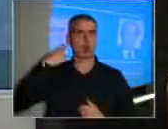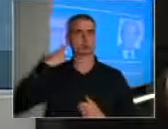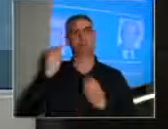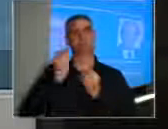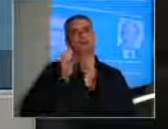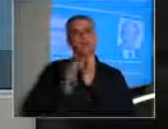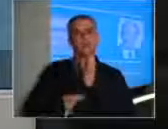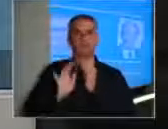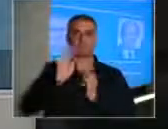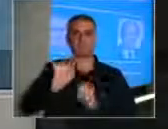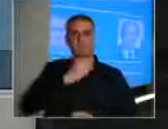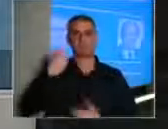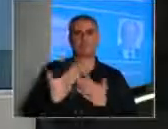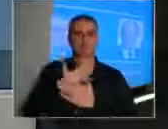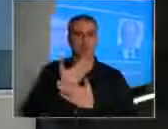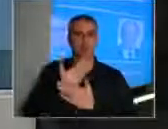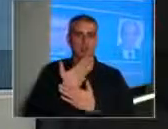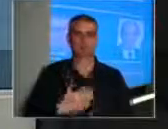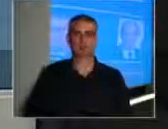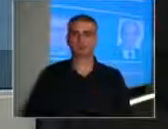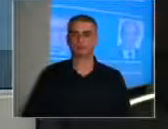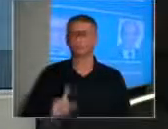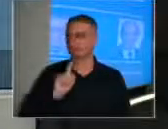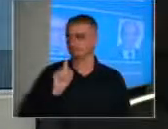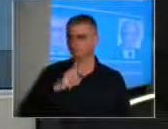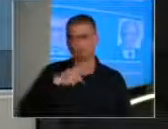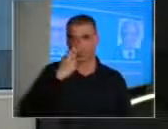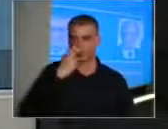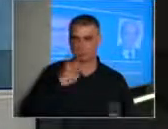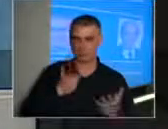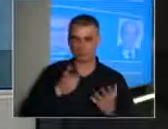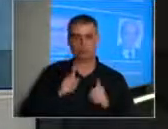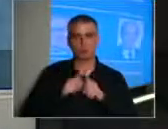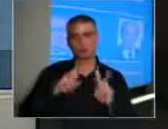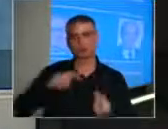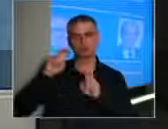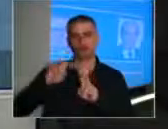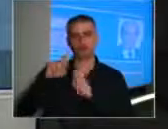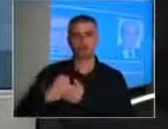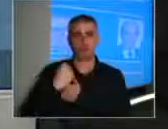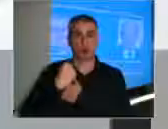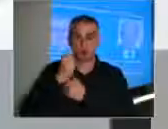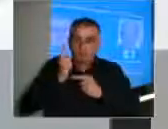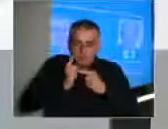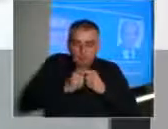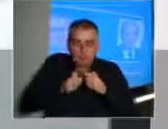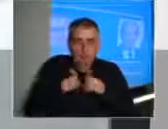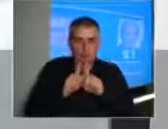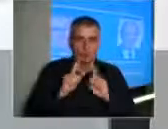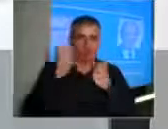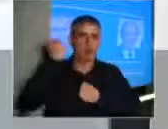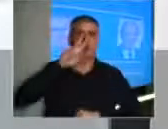משהו מסוים כלפי הימין החדש. לא, הניסיון הוא בעצם לשתות מאיתנו, בדיוק כמו